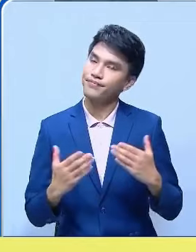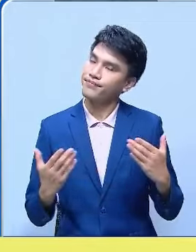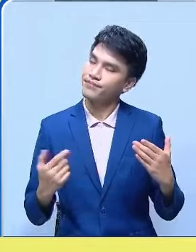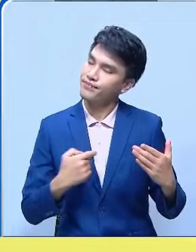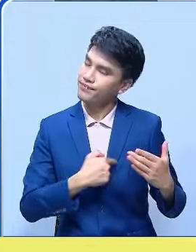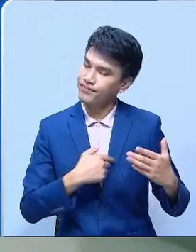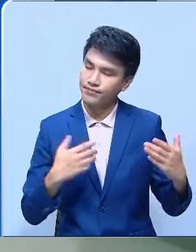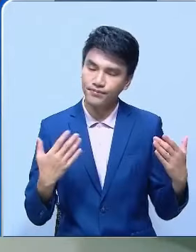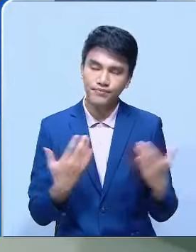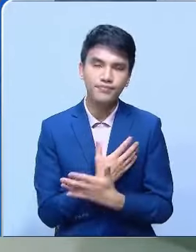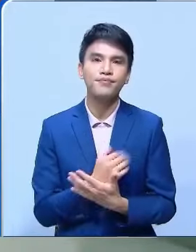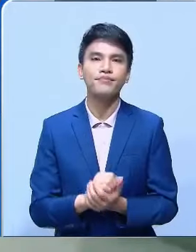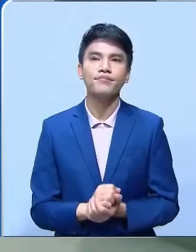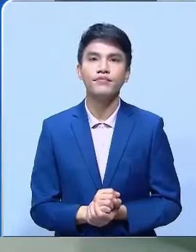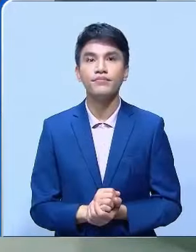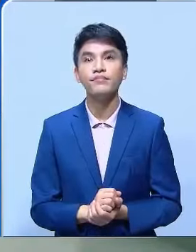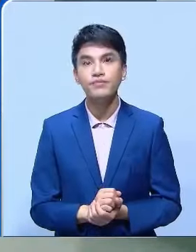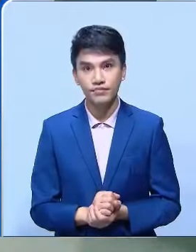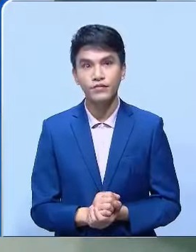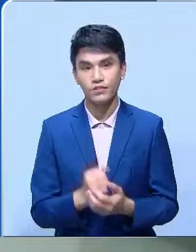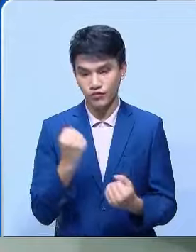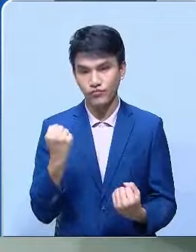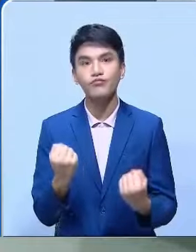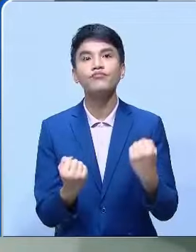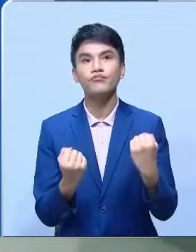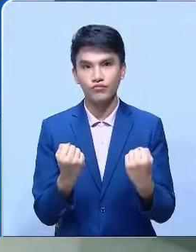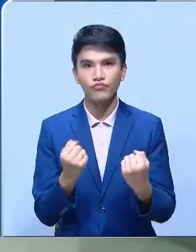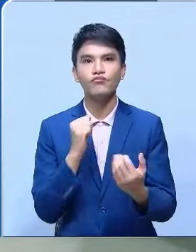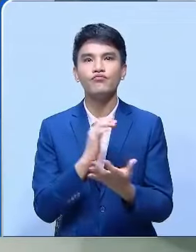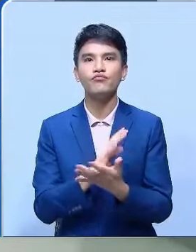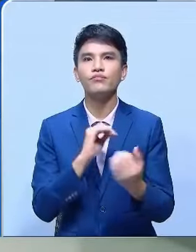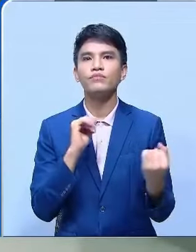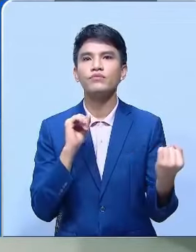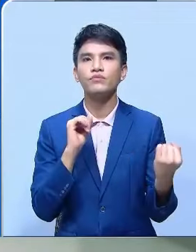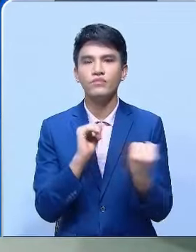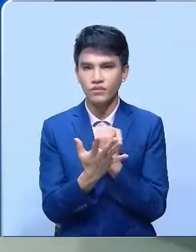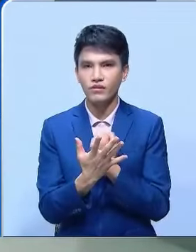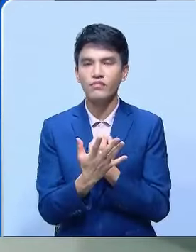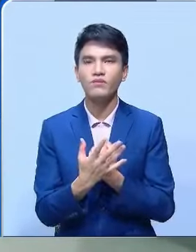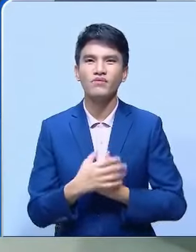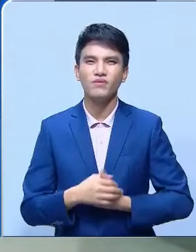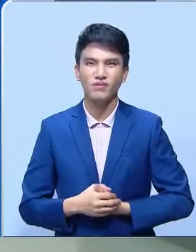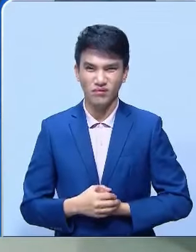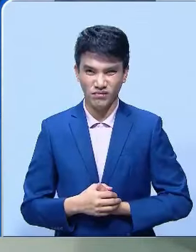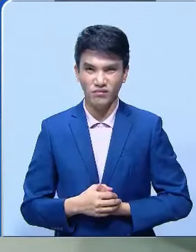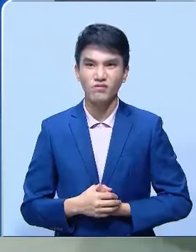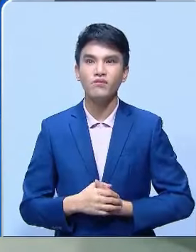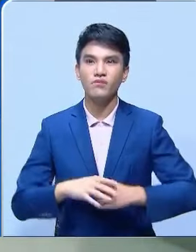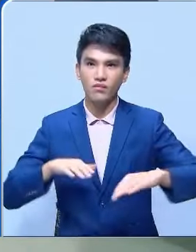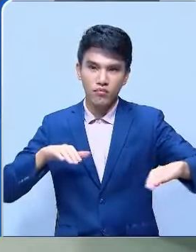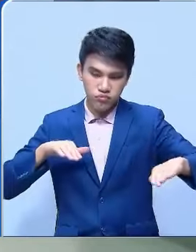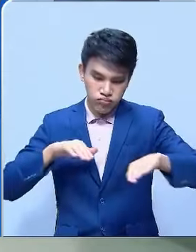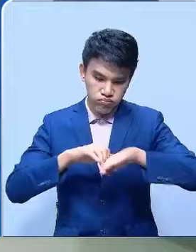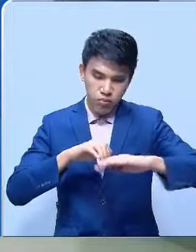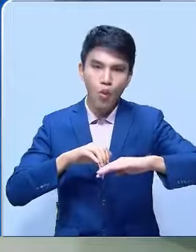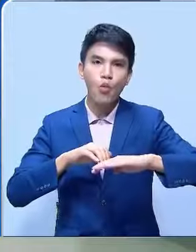หักเลี้ยวมาทางขวานะคะก็ทำให้รถคันที่ติดกล้องเบรกไม่ทันพุ่งชนเต็มแรงค่ะจนรถกระบะคันที่ถูกชนเนี่ย